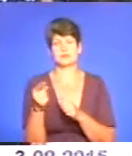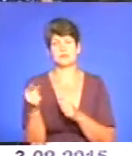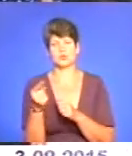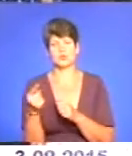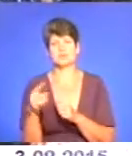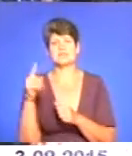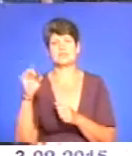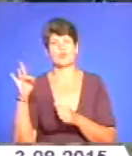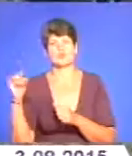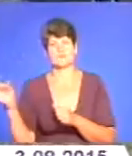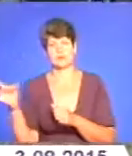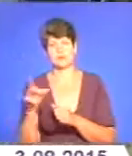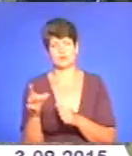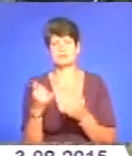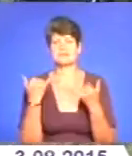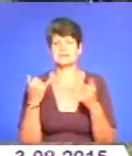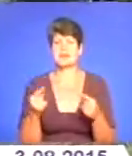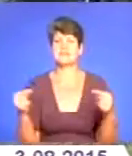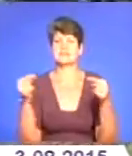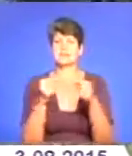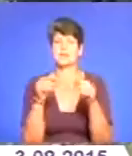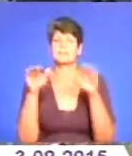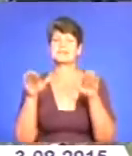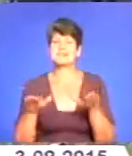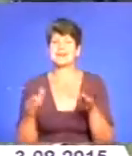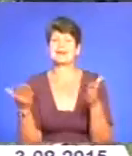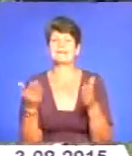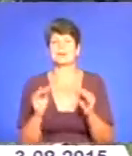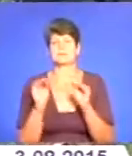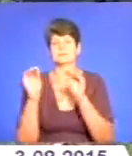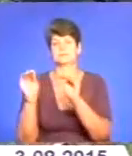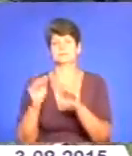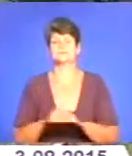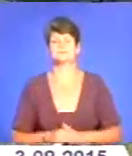Зборівського району. Наразі визначають місця, де саме їх встановити.